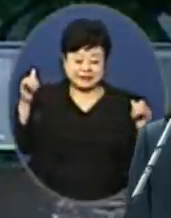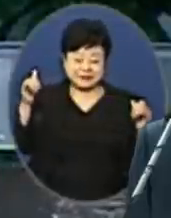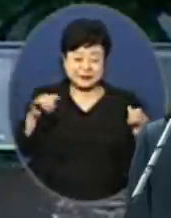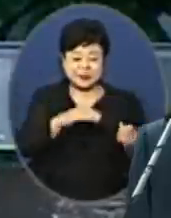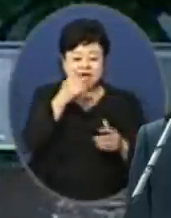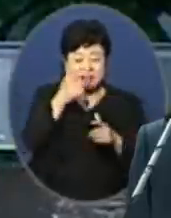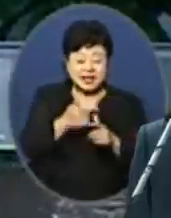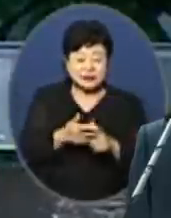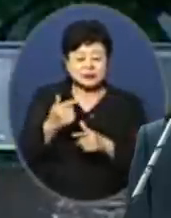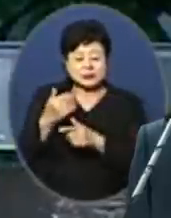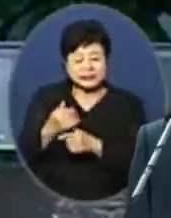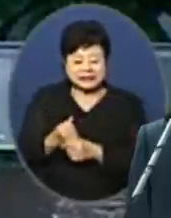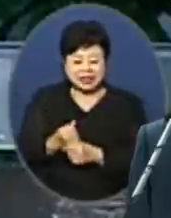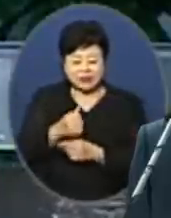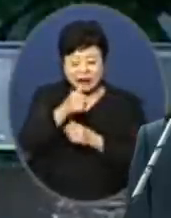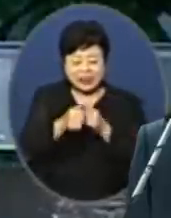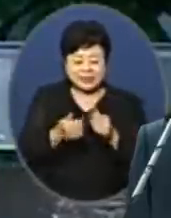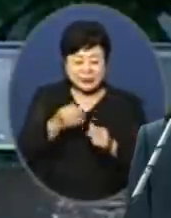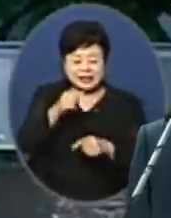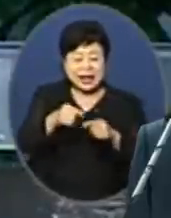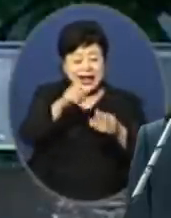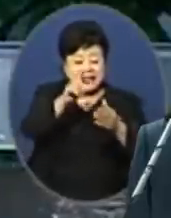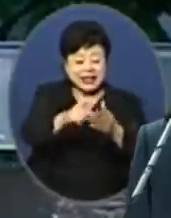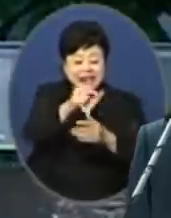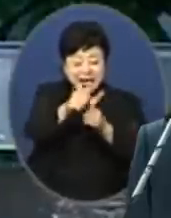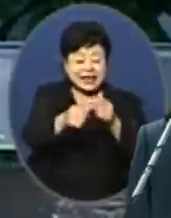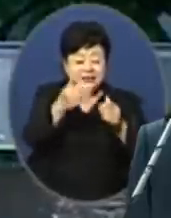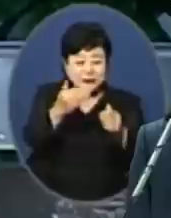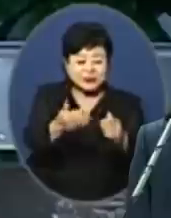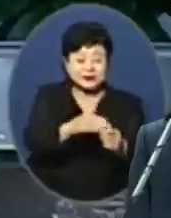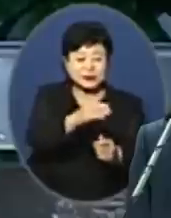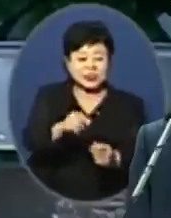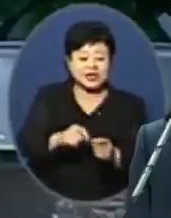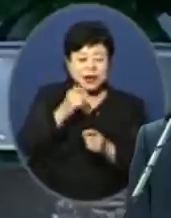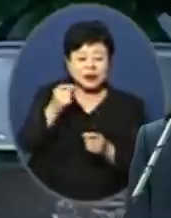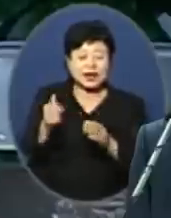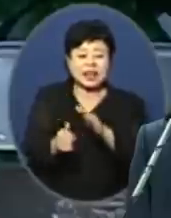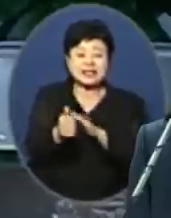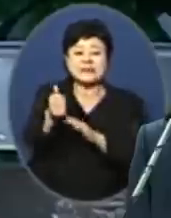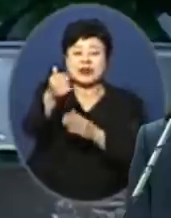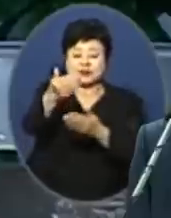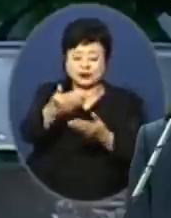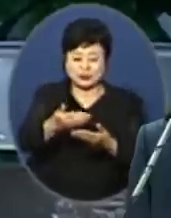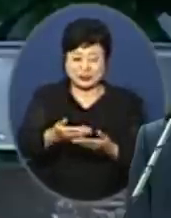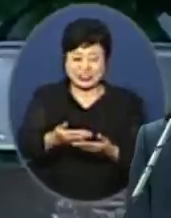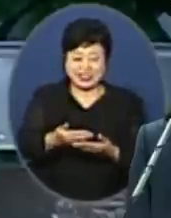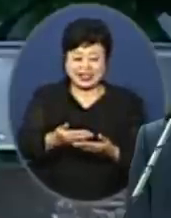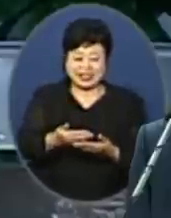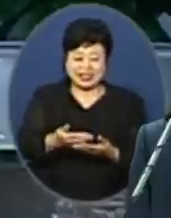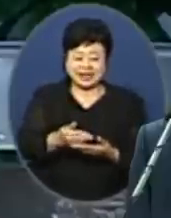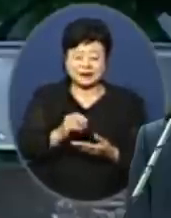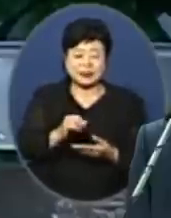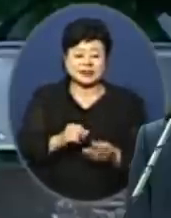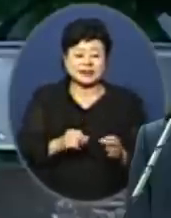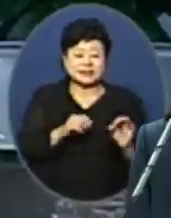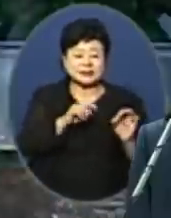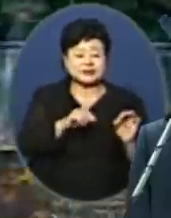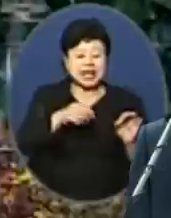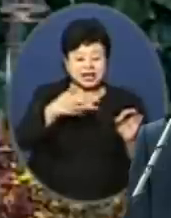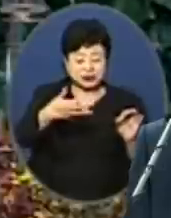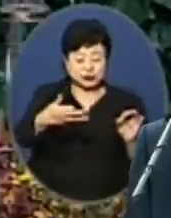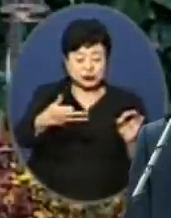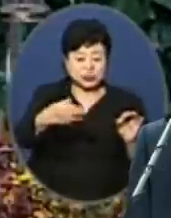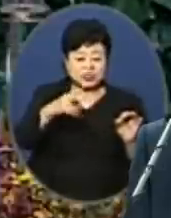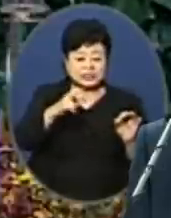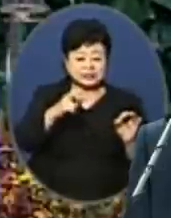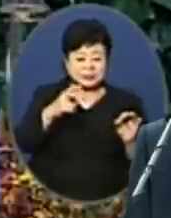우리가 예수님을 의지해서 하나님께 나가면 하나님이 우리에게 영원한 희망을 주시는 것입니다. 히브리서 10장 19절로 22절에